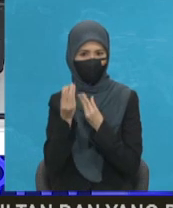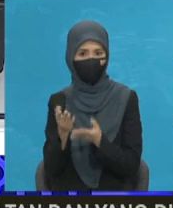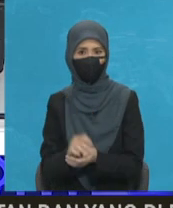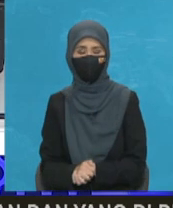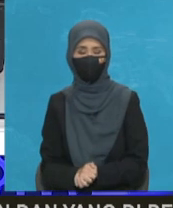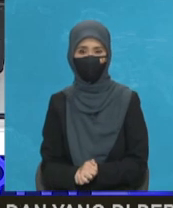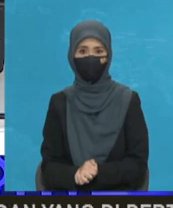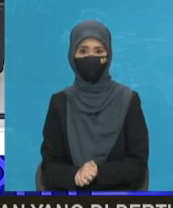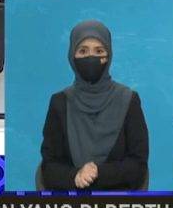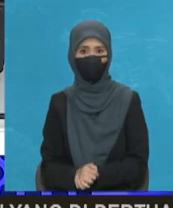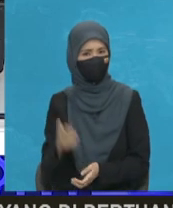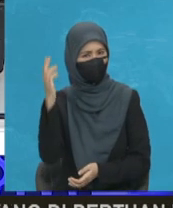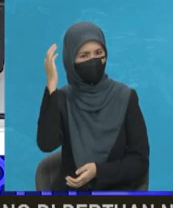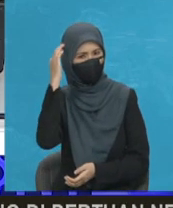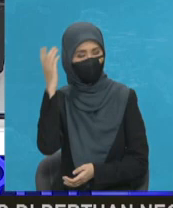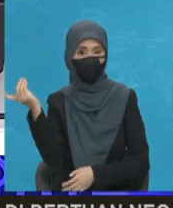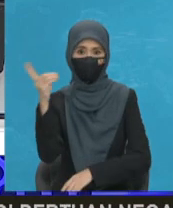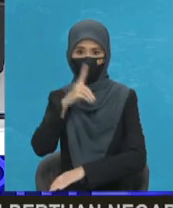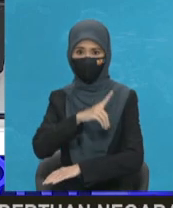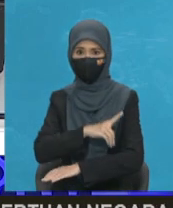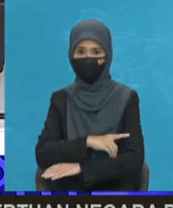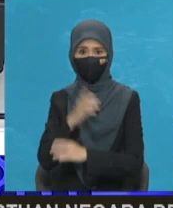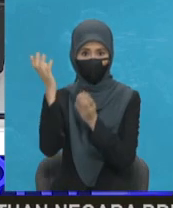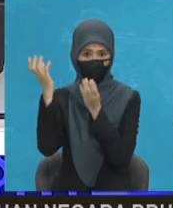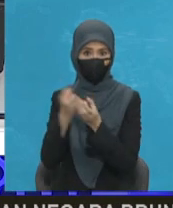hari kaji cuacase dunia 2022